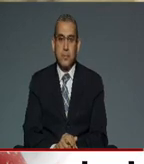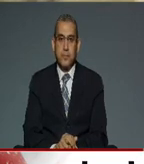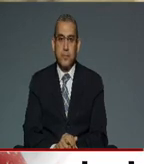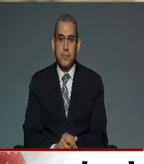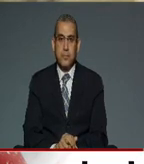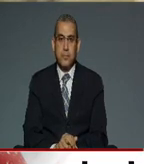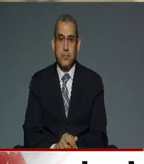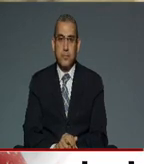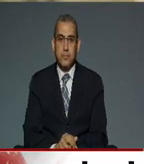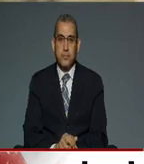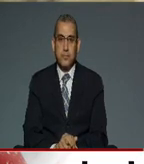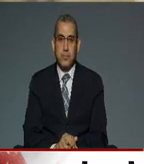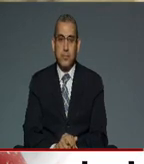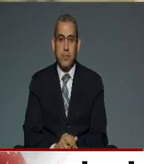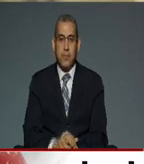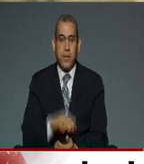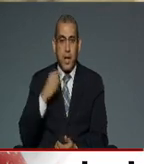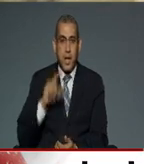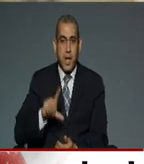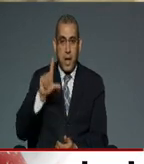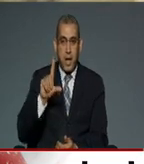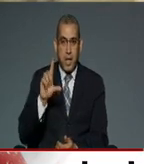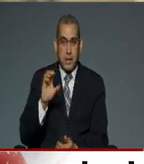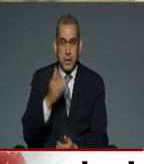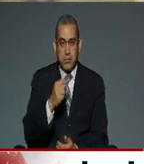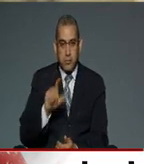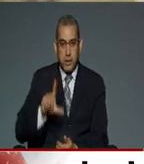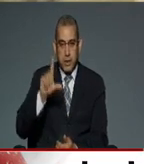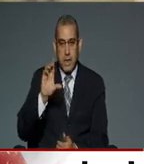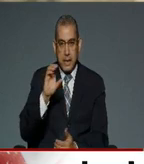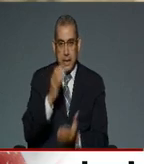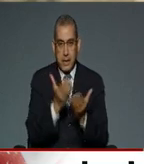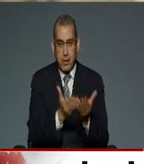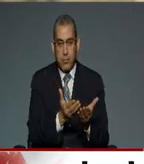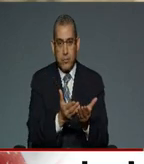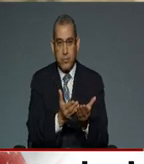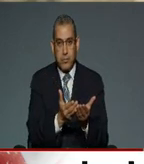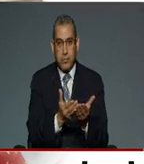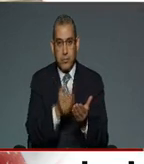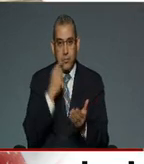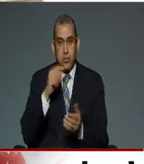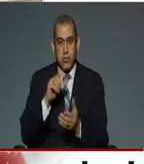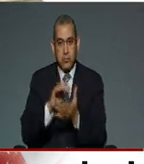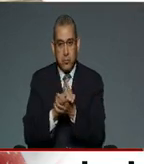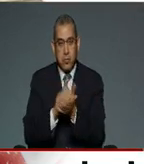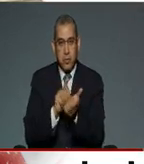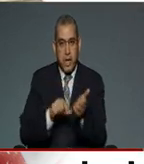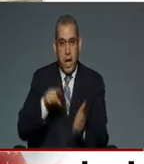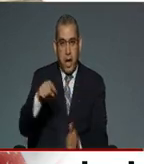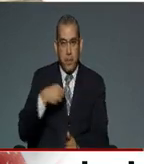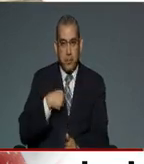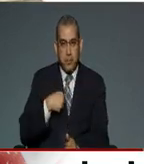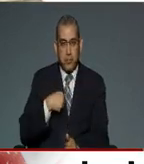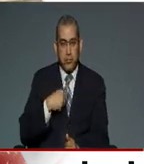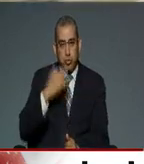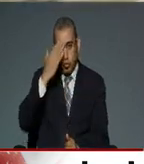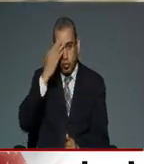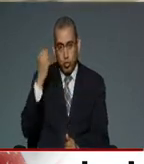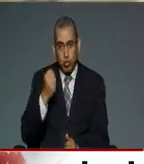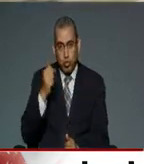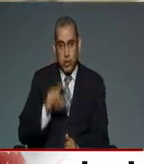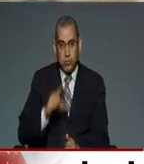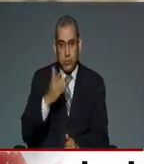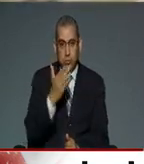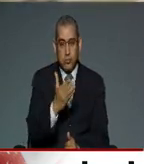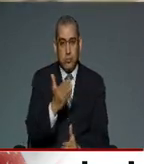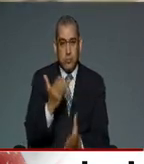pr سيدي الرئس فخامه الرئس السيسي صديق العزيز اود ان اشر مع